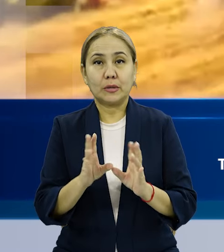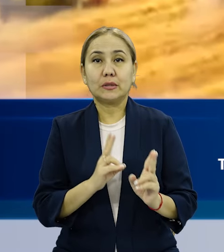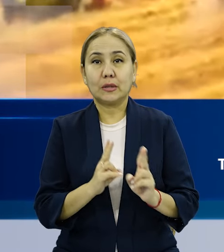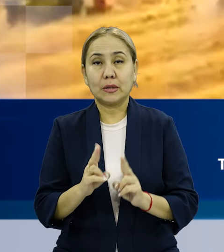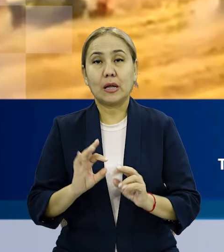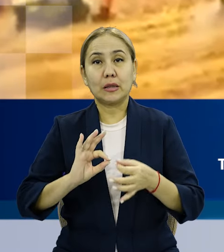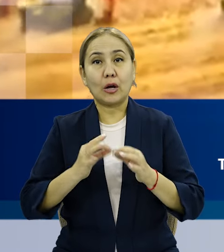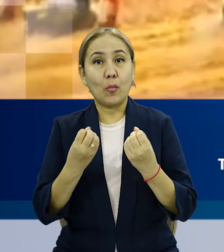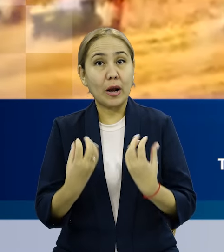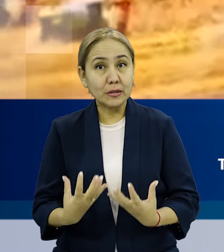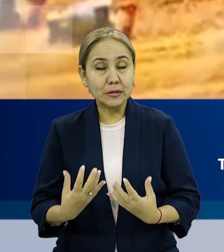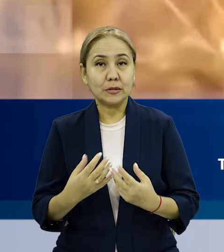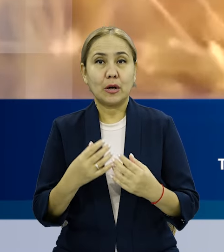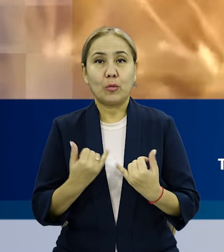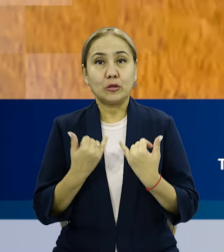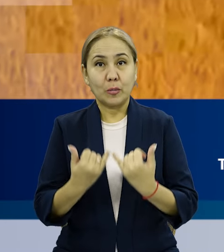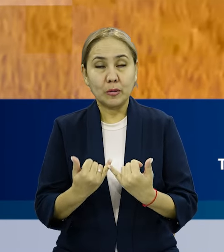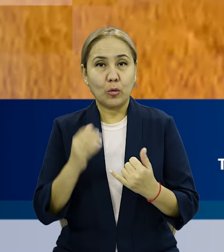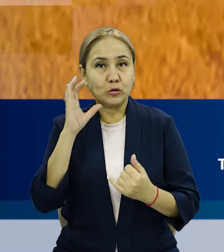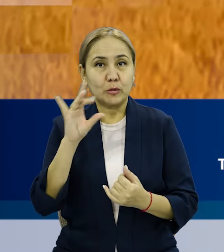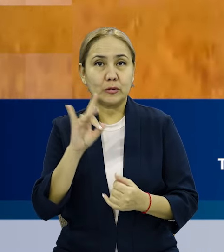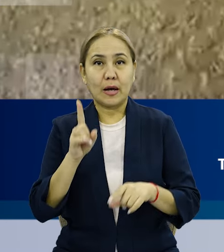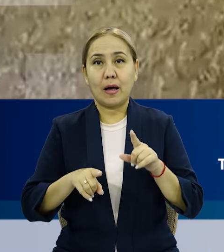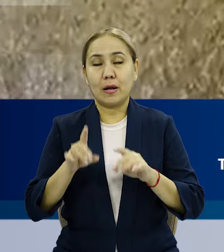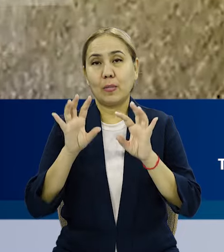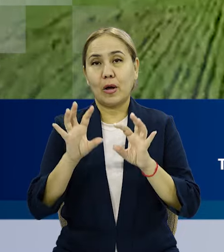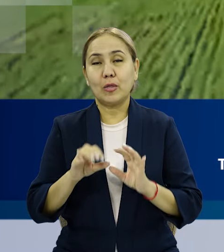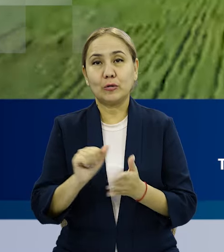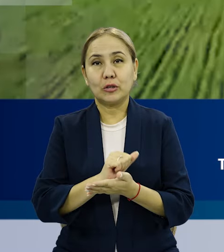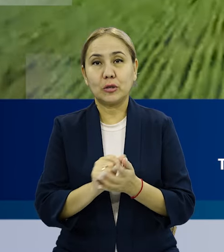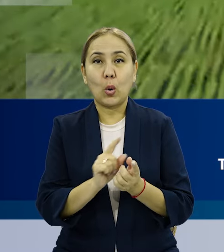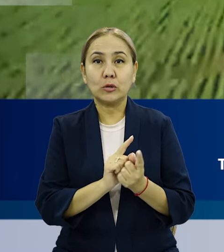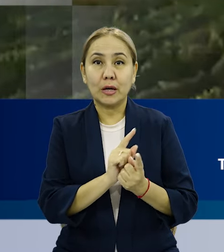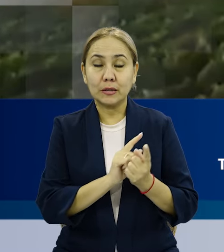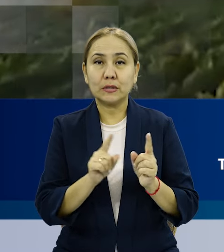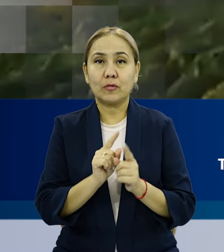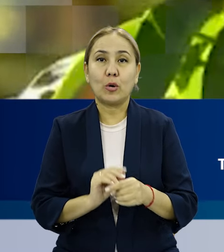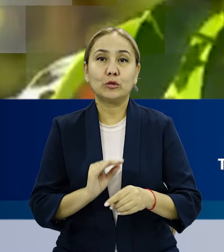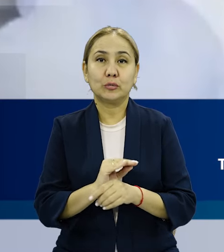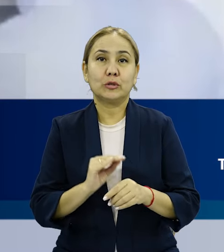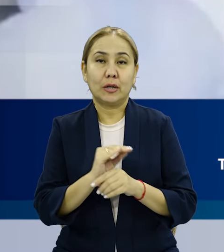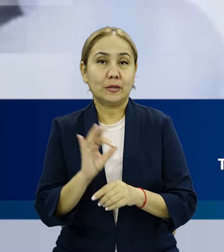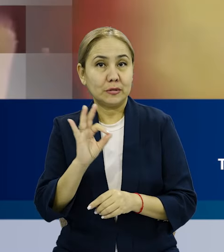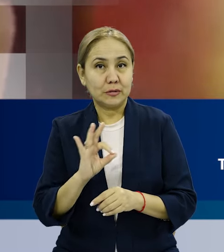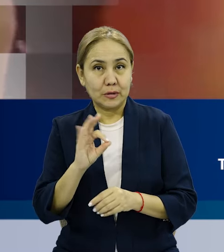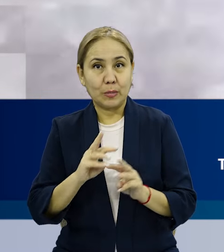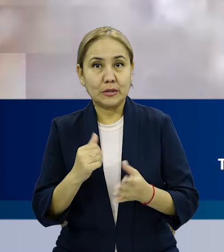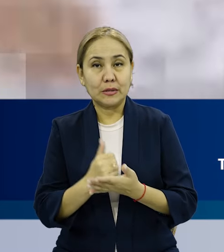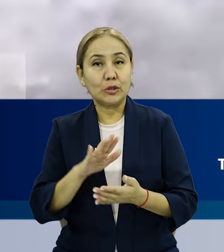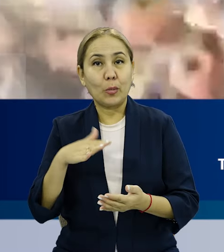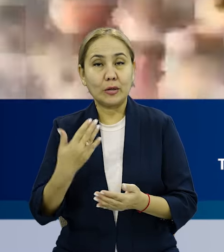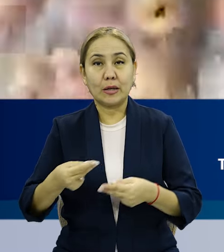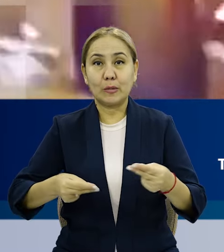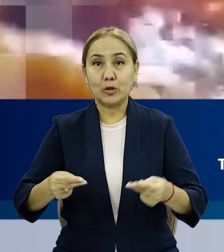tartibining takomillashtirilishi munosabati bilan O'zbekiston Respublikasining ayrim qonun hujjatlariga o'zgartirish va qo'shimchalar kiritish to'g'risidagi prezident